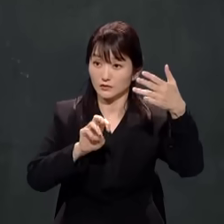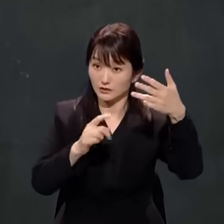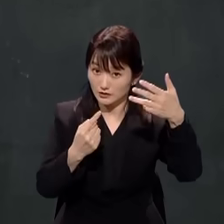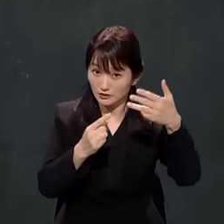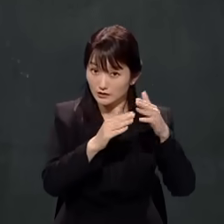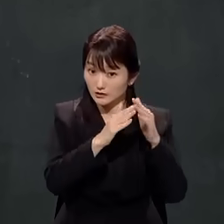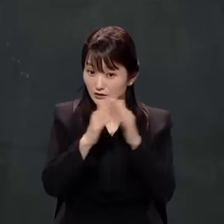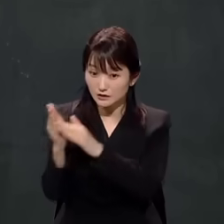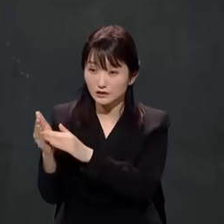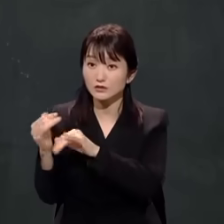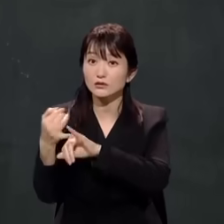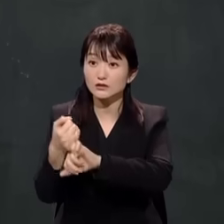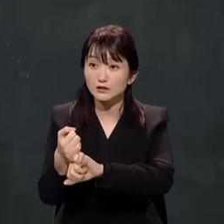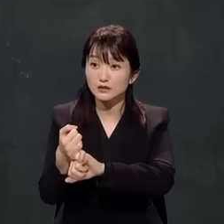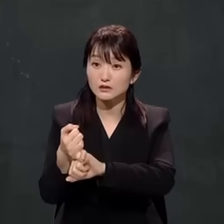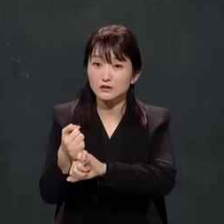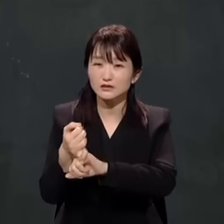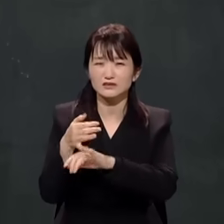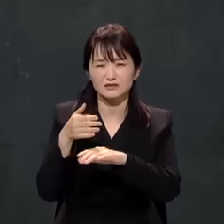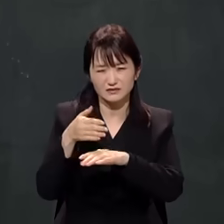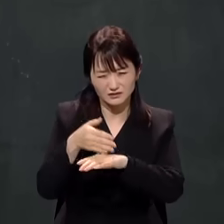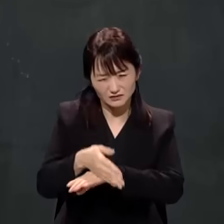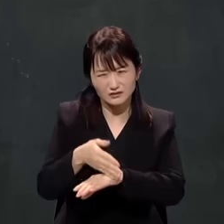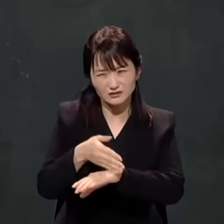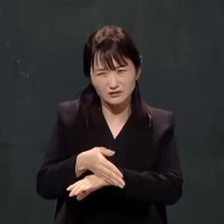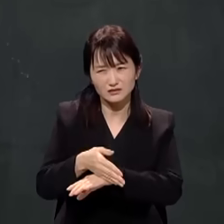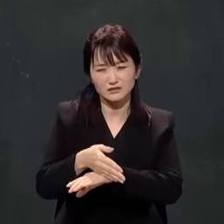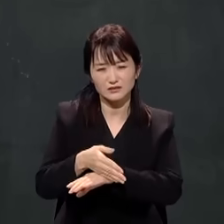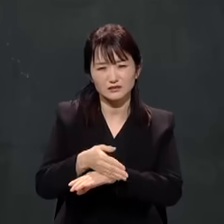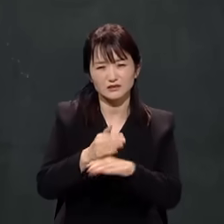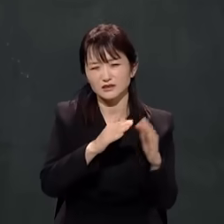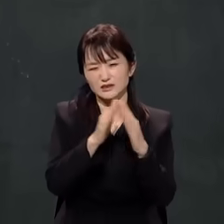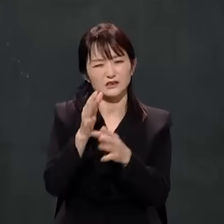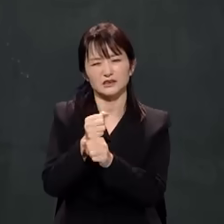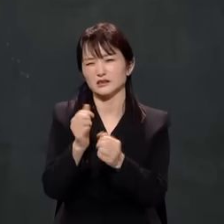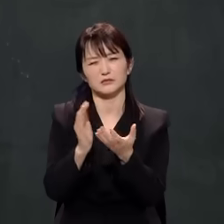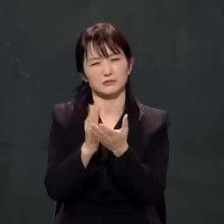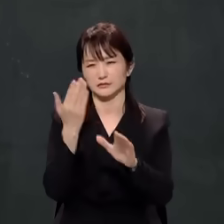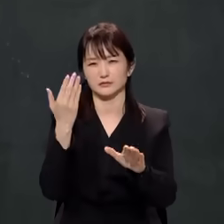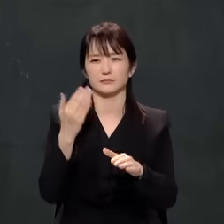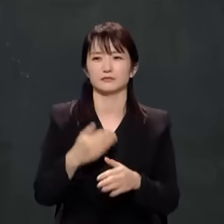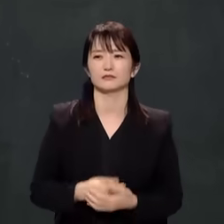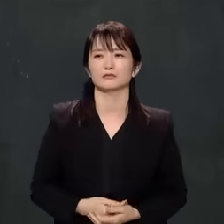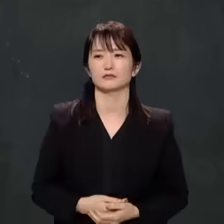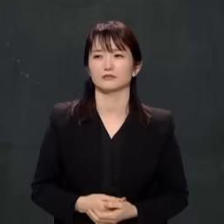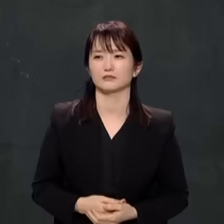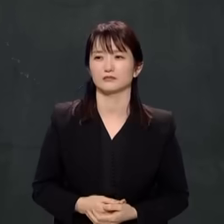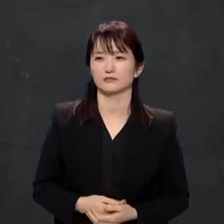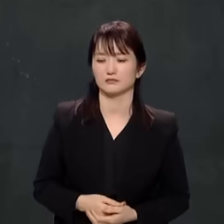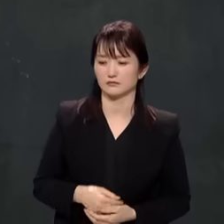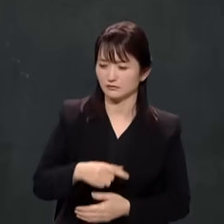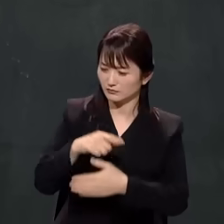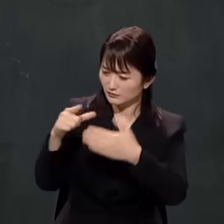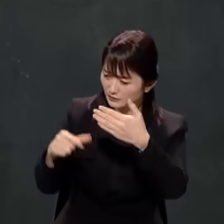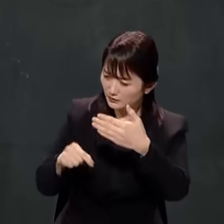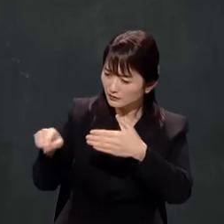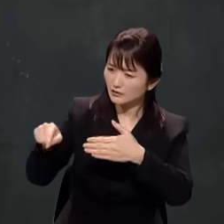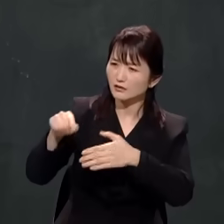이사 가기로 하시는데요. 네, 좀 늦어졌네요. 어떻게 그 이사 날짜가 안 맞아가지고. 아니, 지금 이렇게 일정을